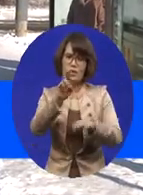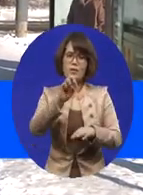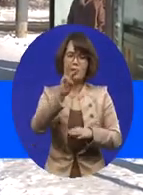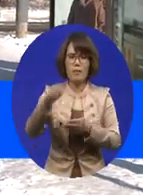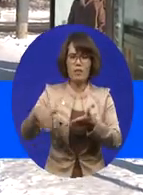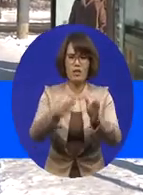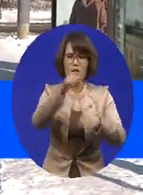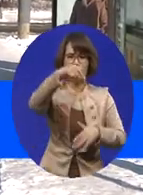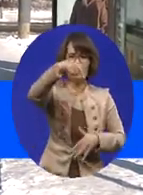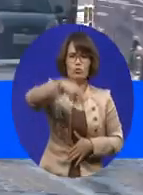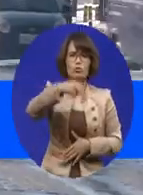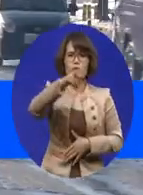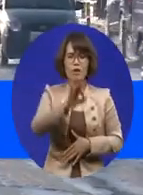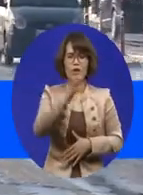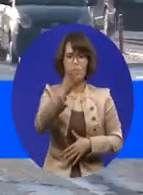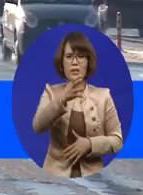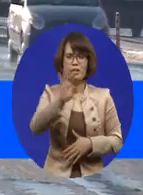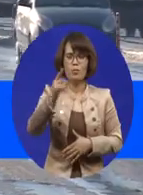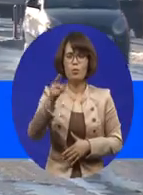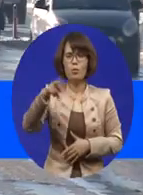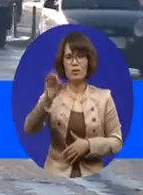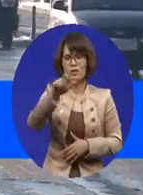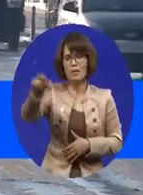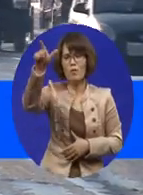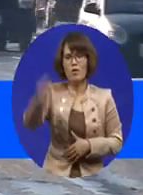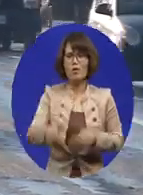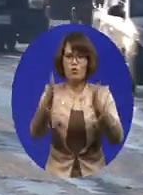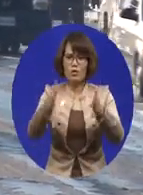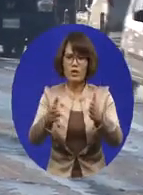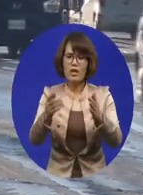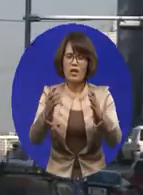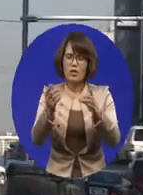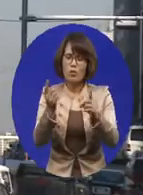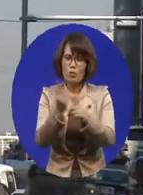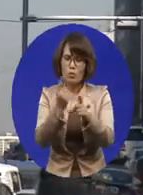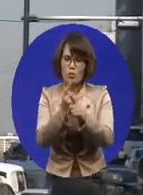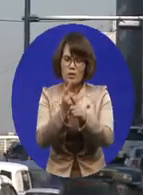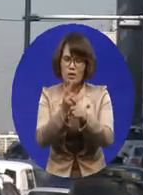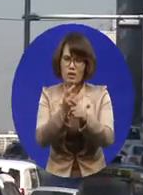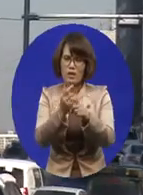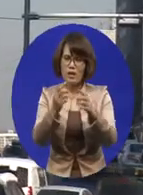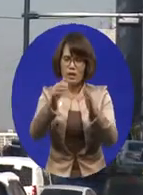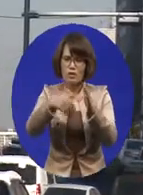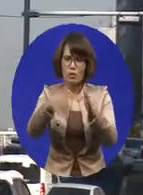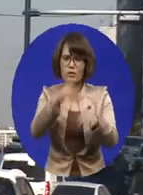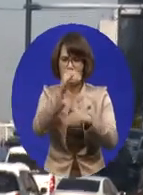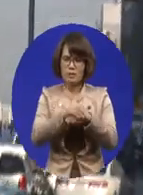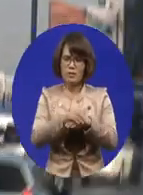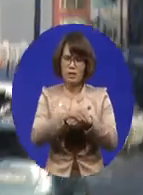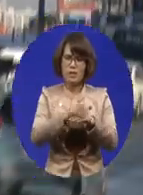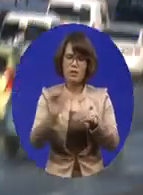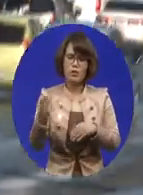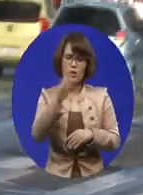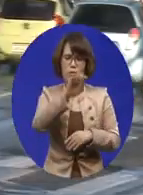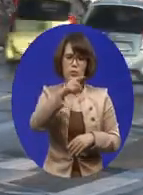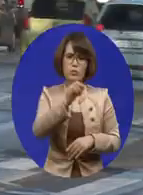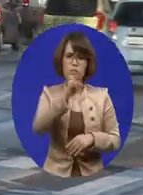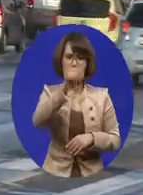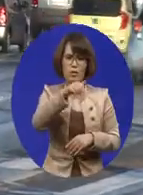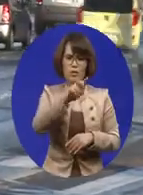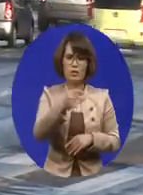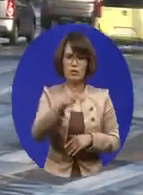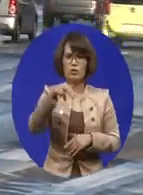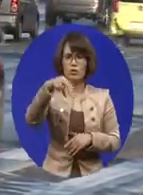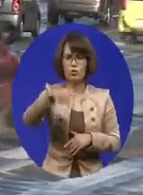23호선 구성 이마트에서 보정 삼거리 구간의 교통체계 개선 공사를 추진합니다. 이를 통해 풍덕천과 수서 분당